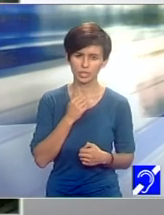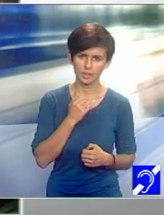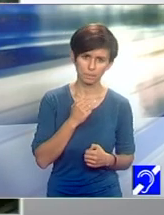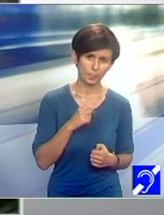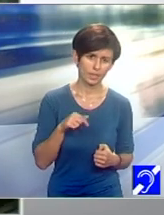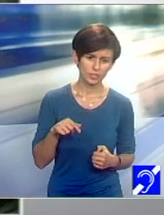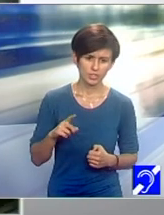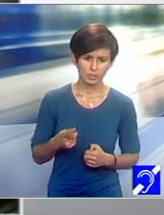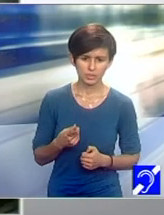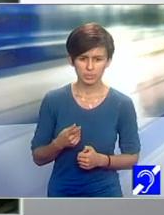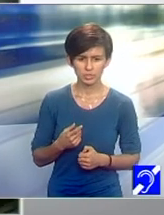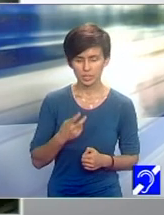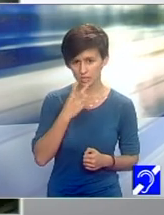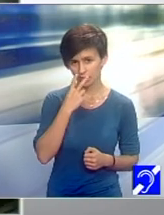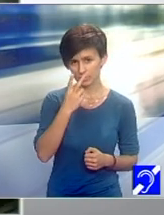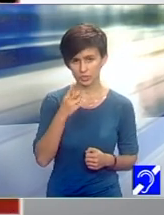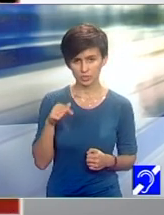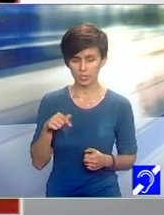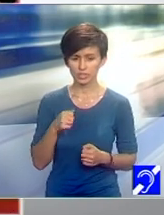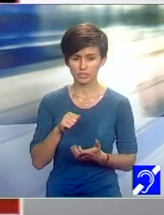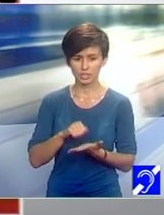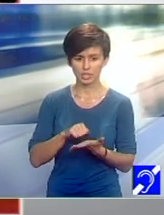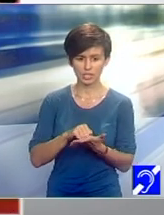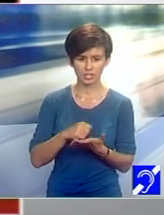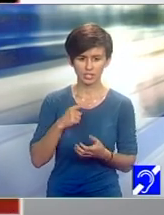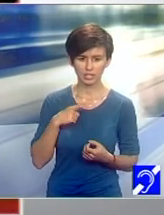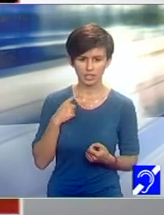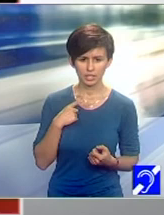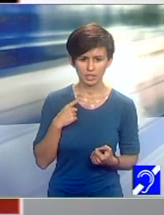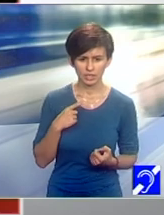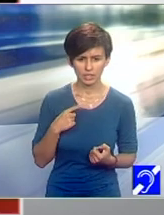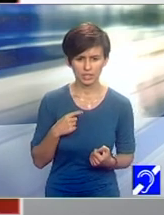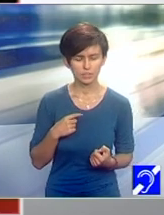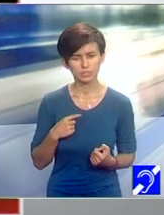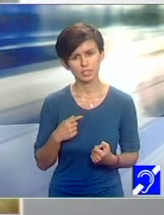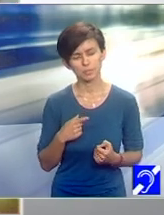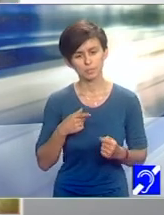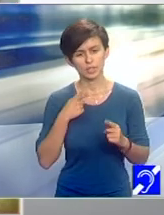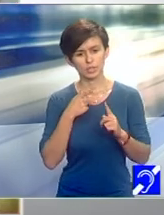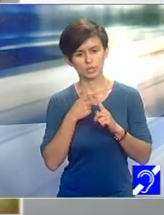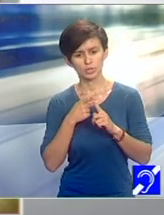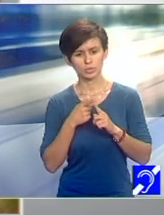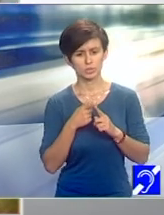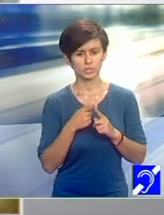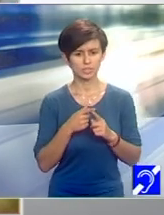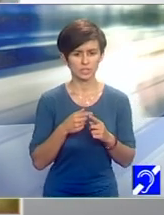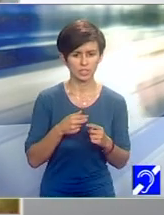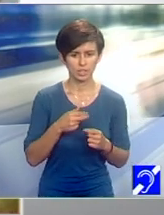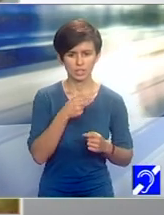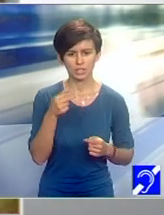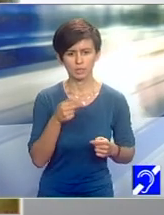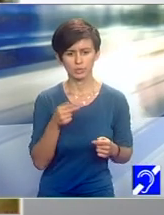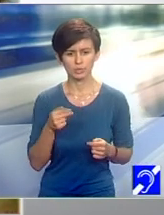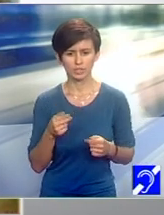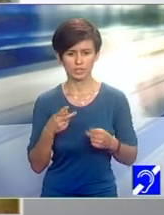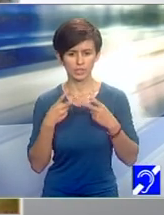ocazie, această carte este o sursă bibliografică importantă în domeniul științei